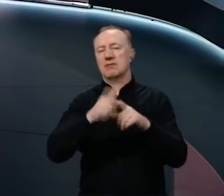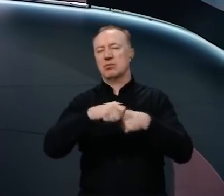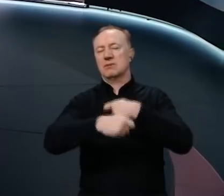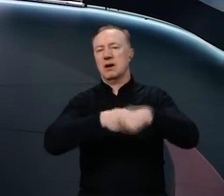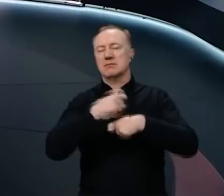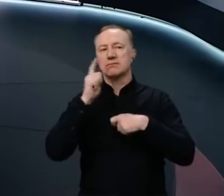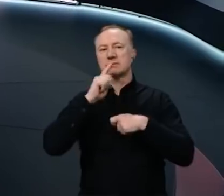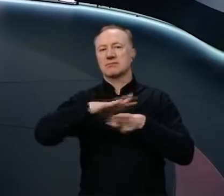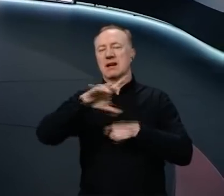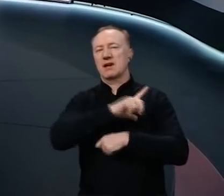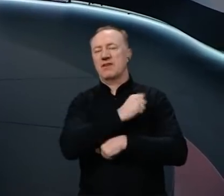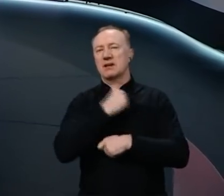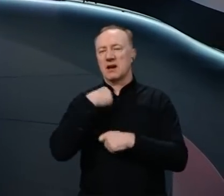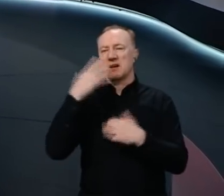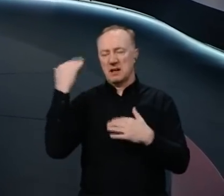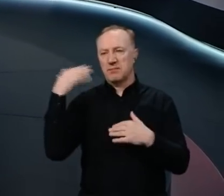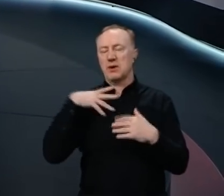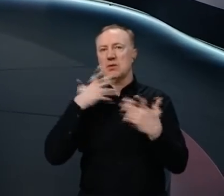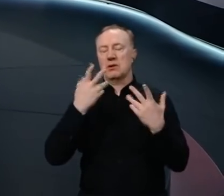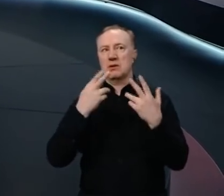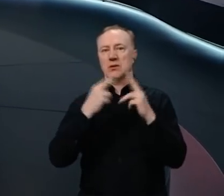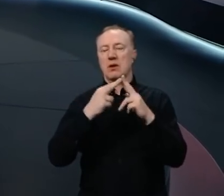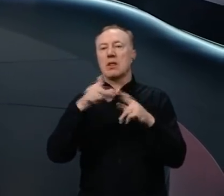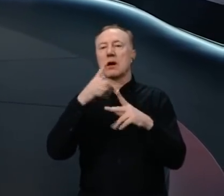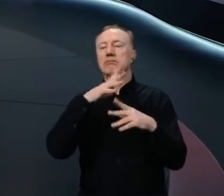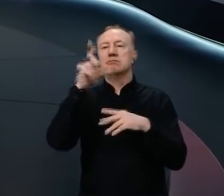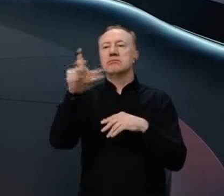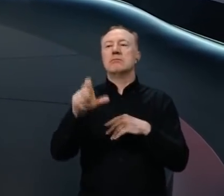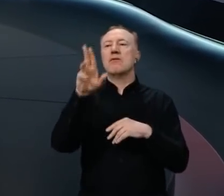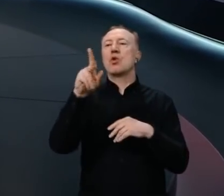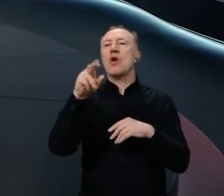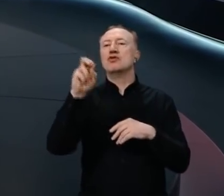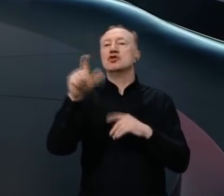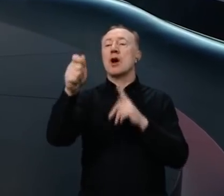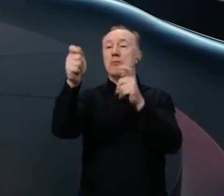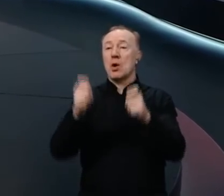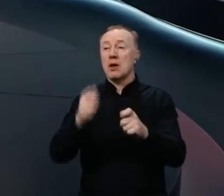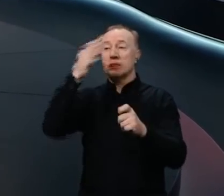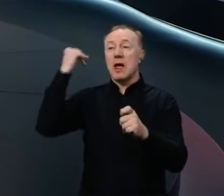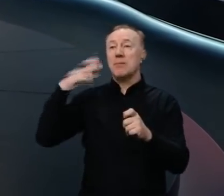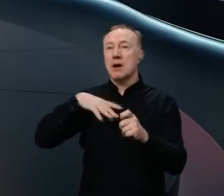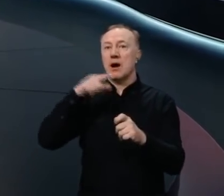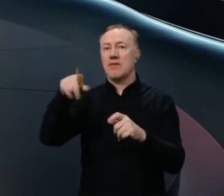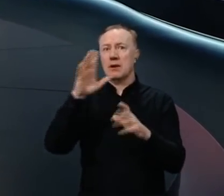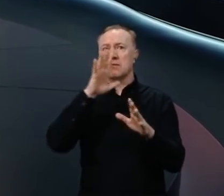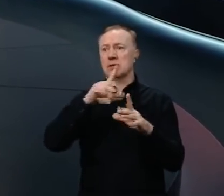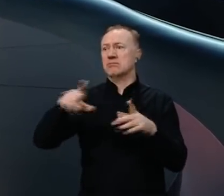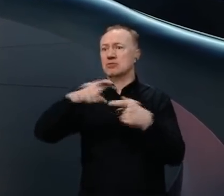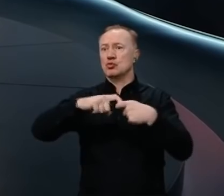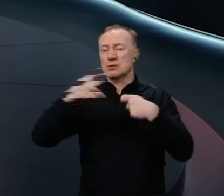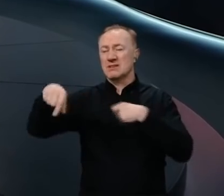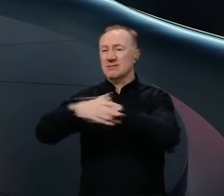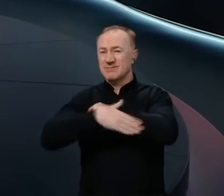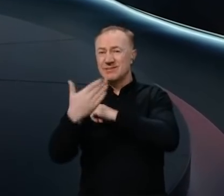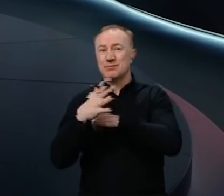kontakcie też wiemy że jego pożegnanie nastąpiło także ta szatnia była za nimi dobrze wykonywać swoją pracę ale wtedy